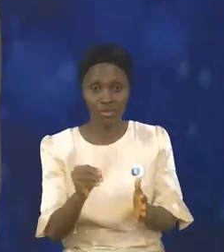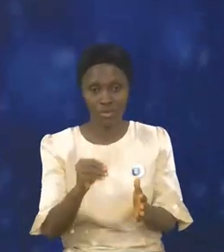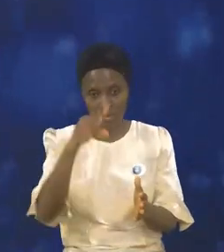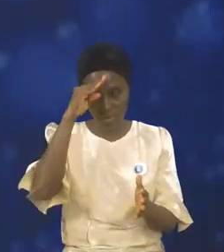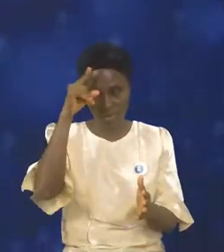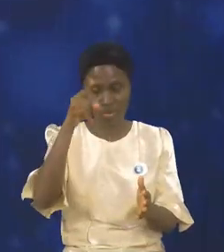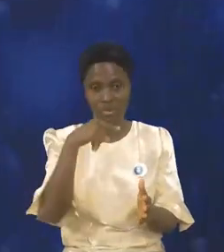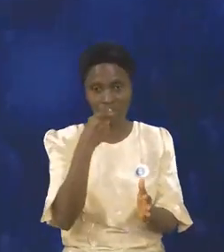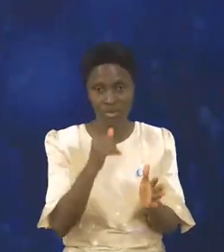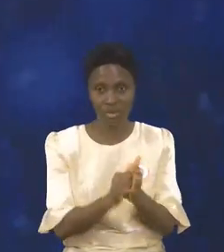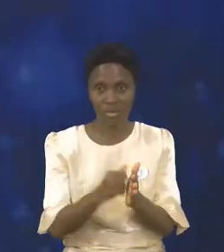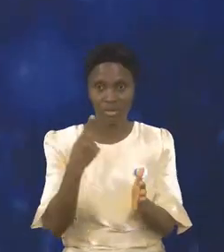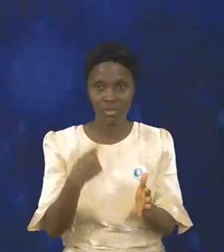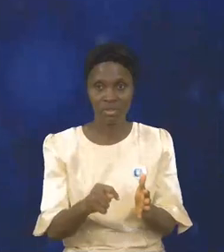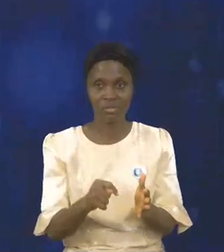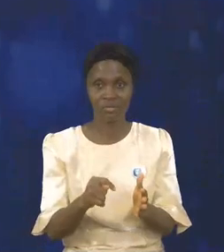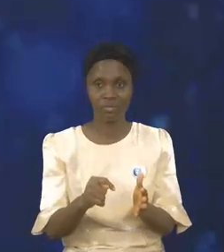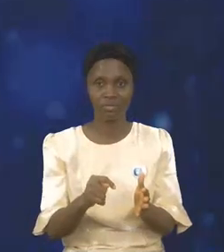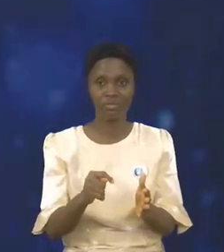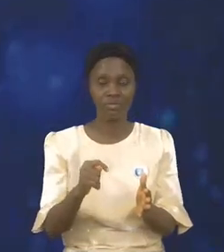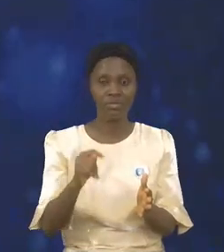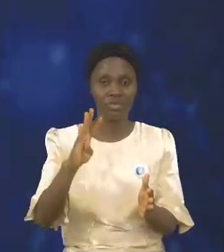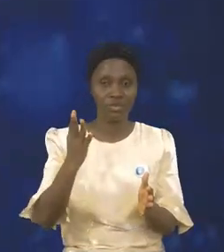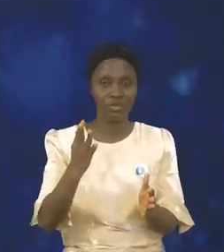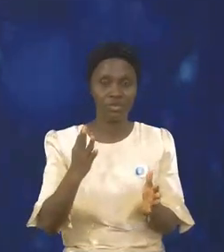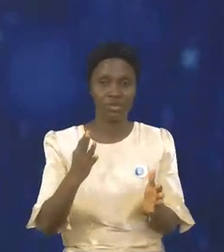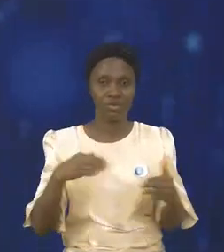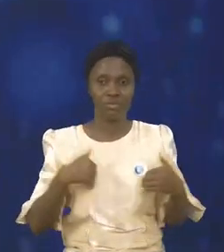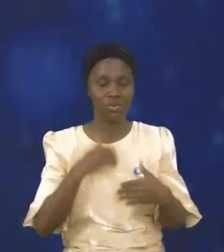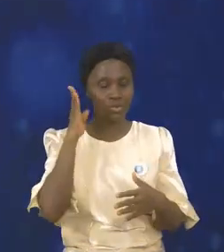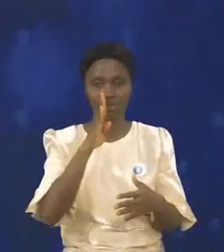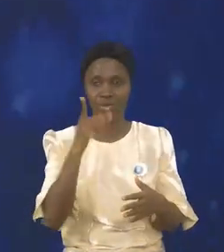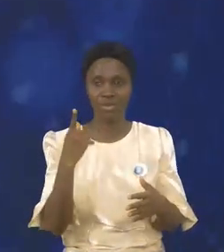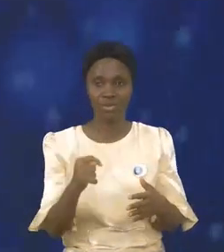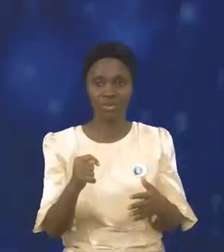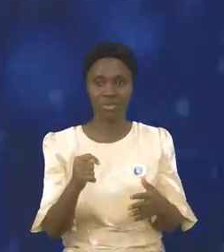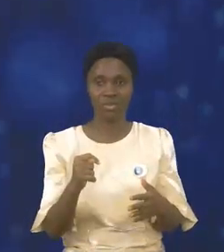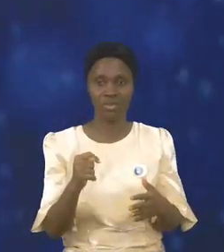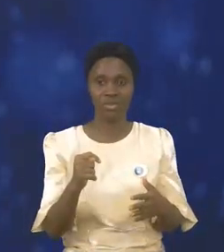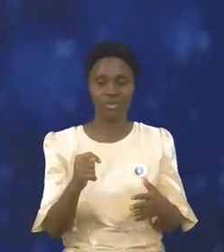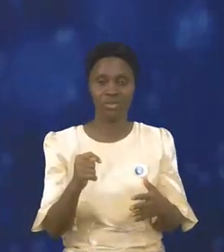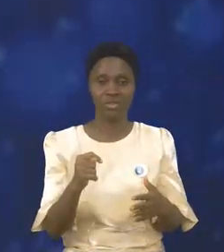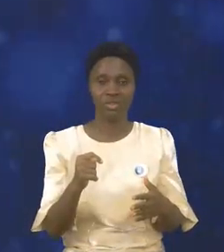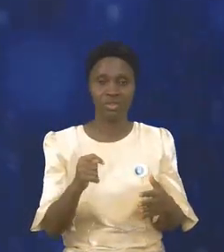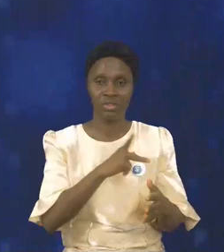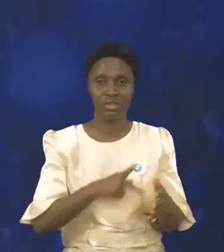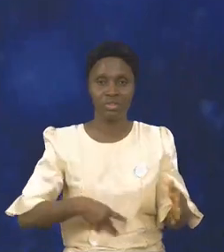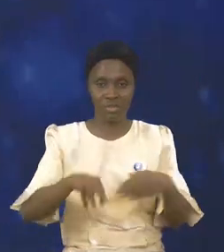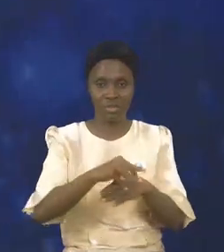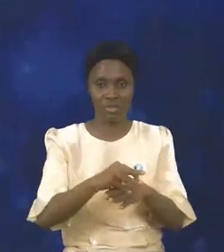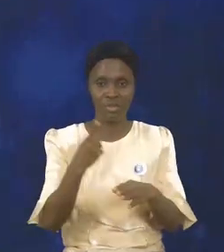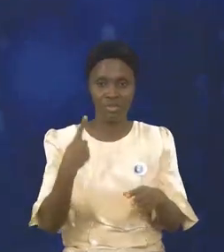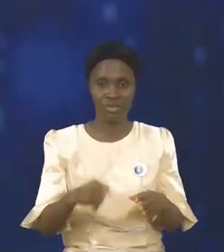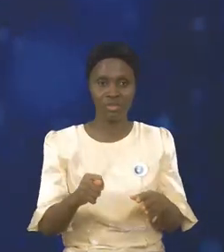dit, « Il me parla ainsi. Le quatrième animal, c'est un